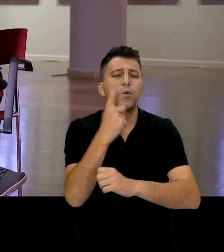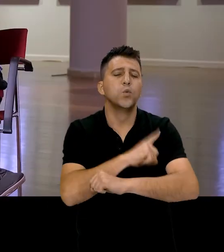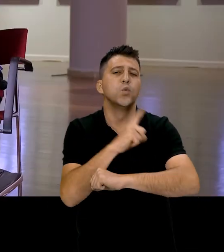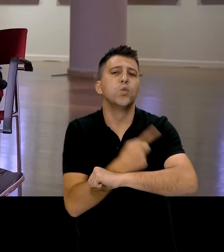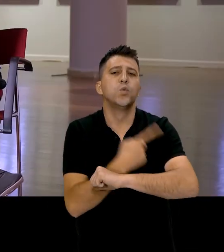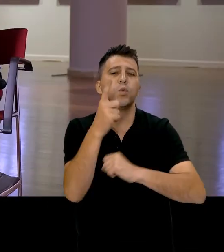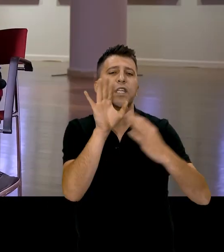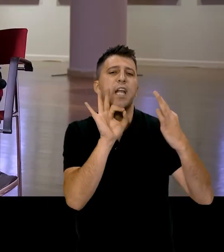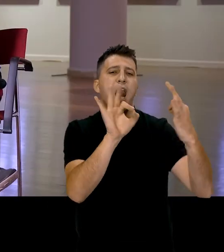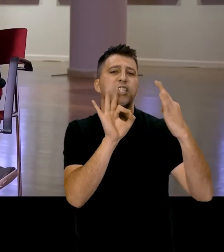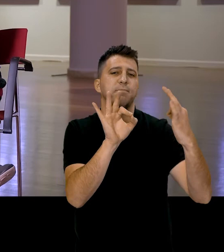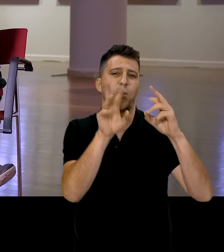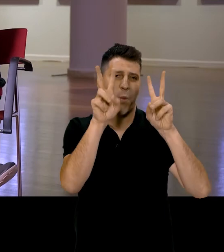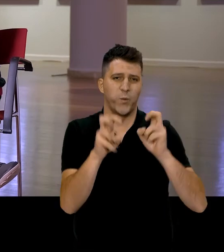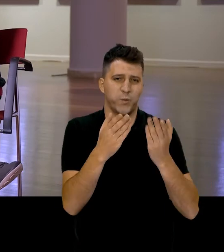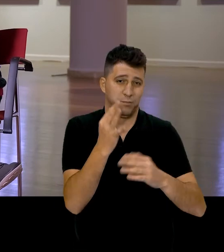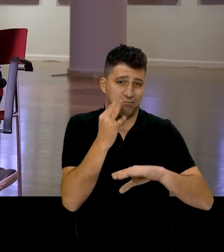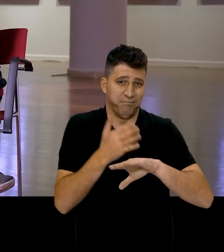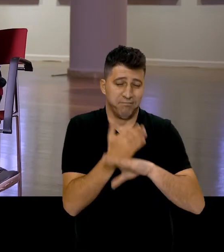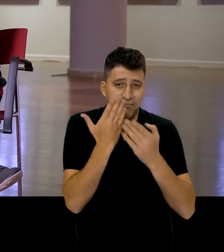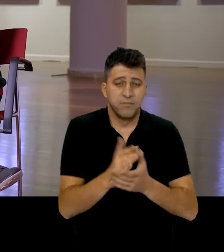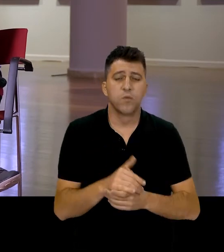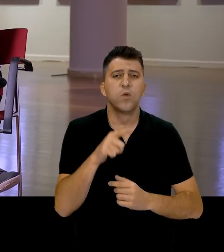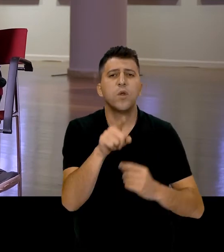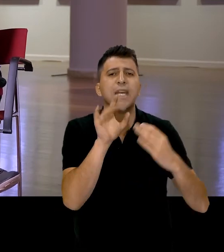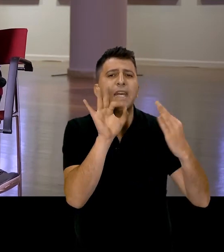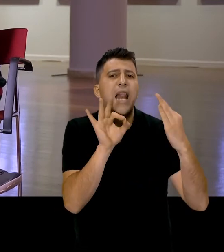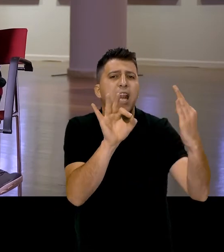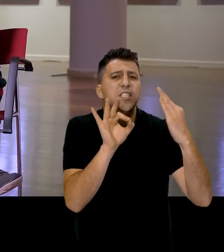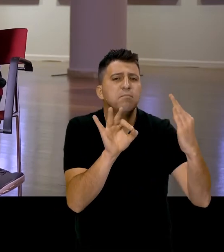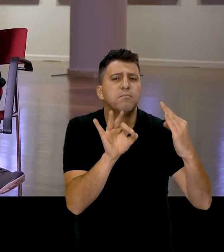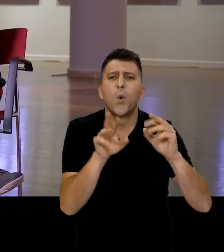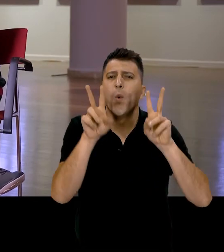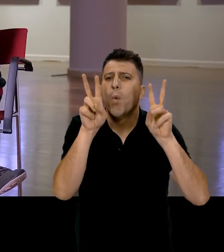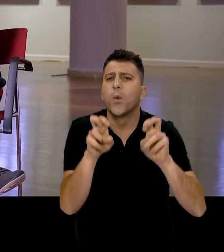iletişim aracı aslında. Ve bu iletişim